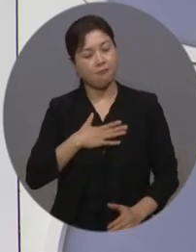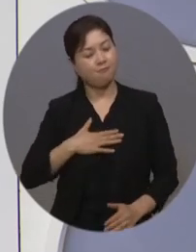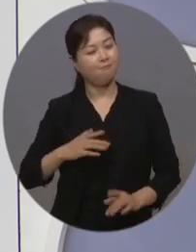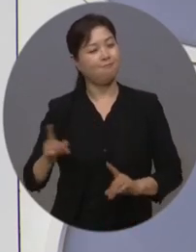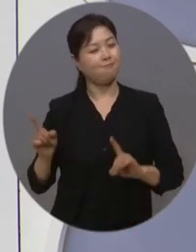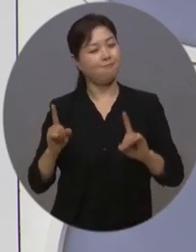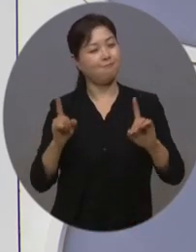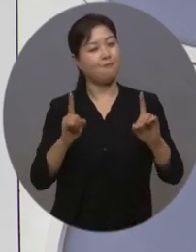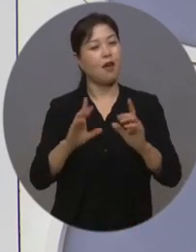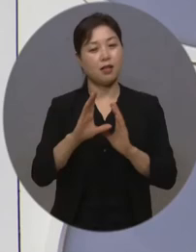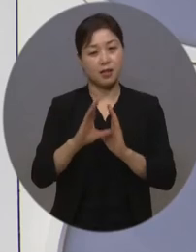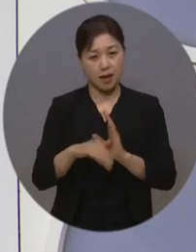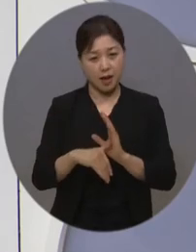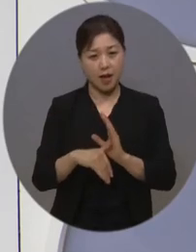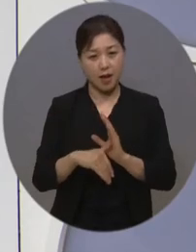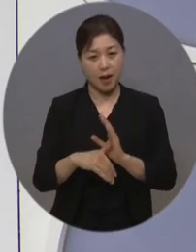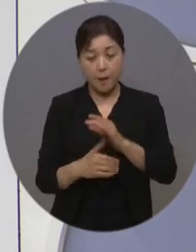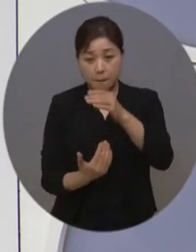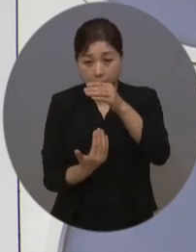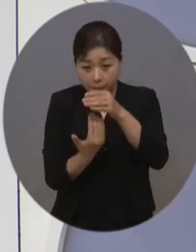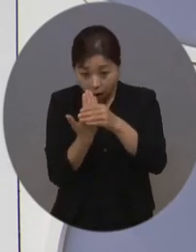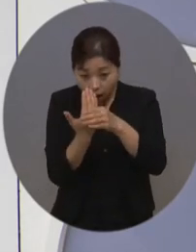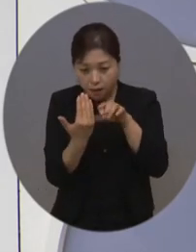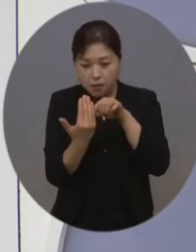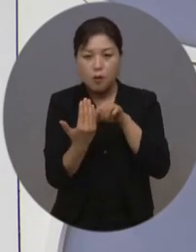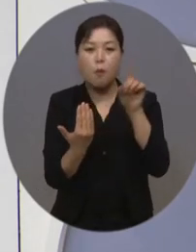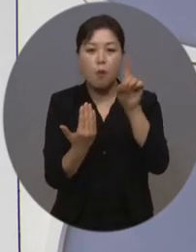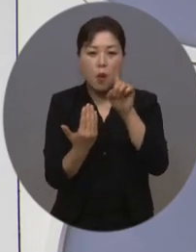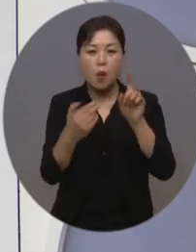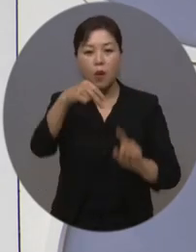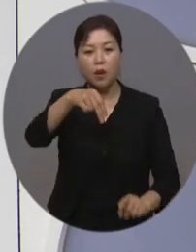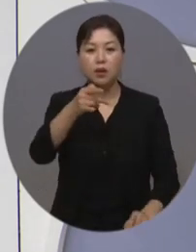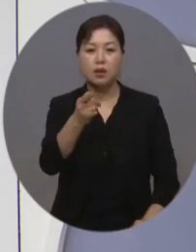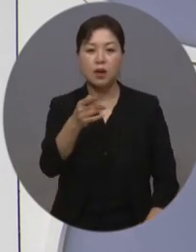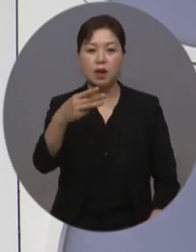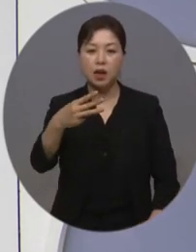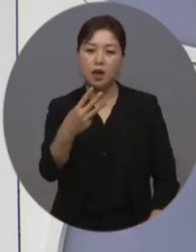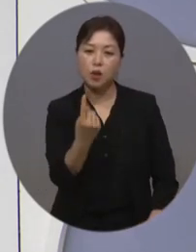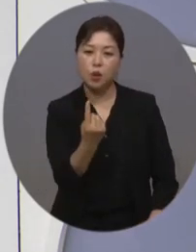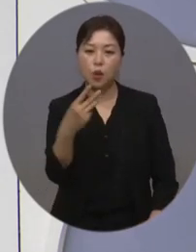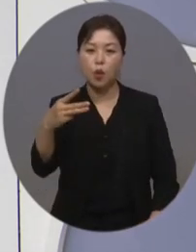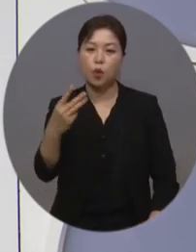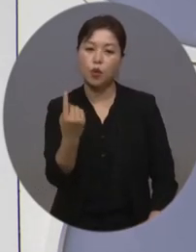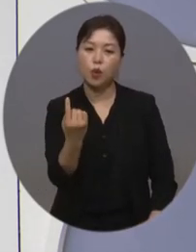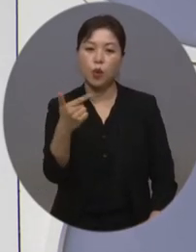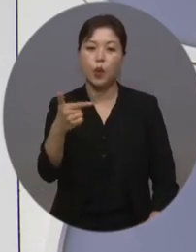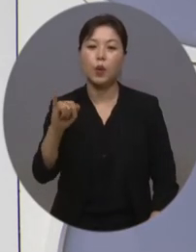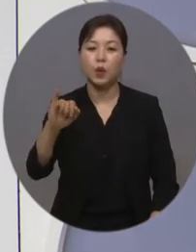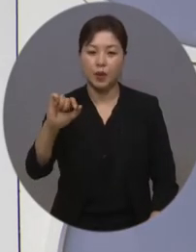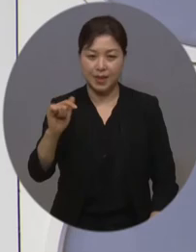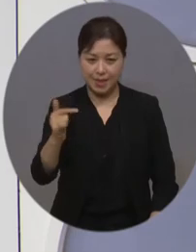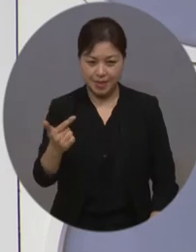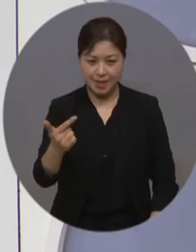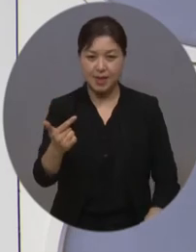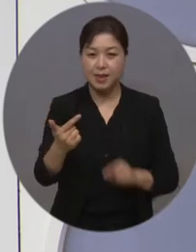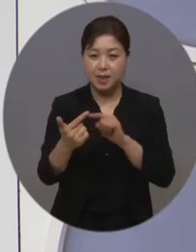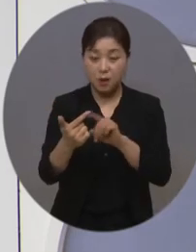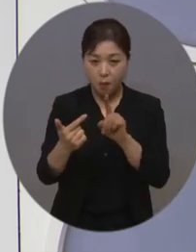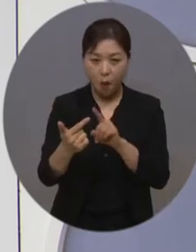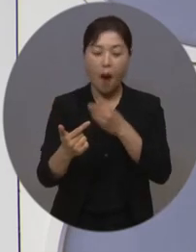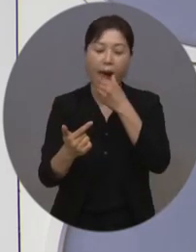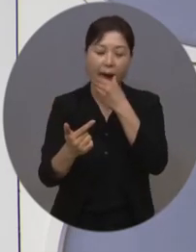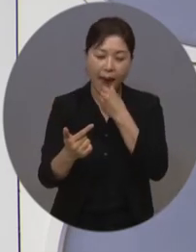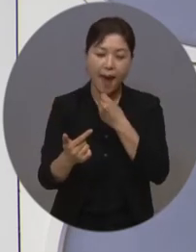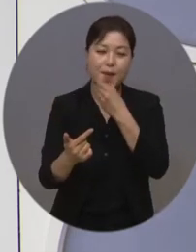때, 그때는 이 세로토닌이라는 물질이 분비가 됩니다. 아. 그걸 그래서 우리가 행복 물질이다 그렇게